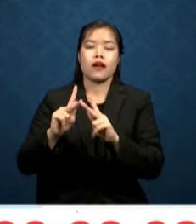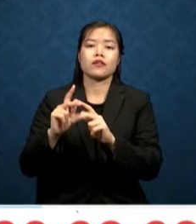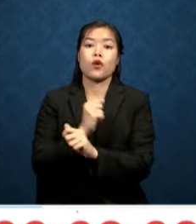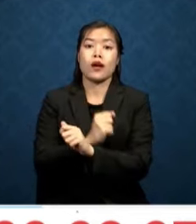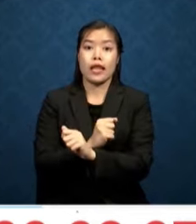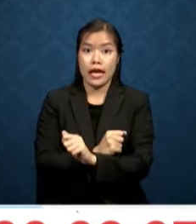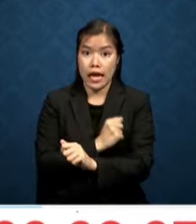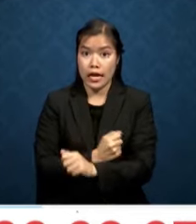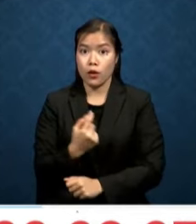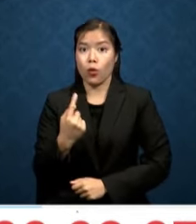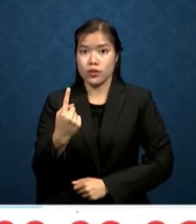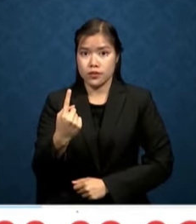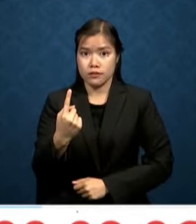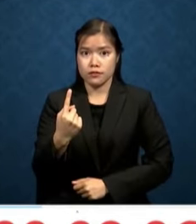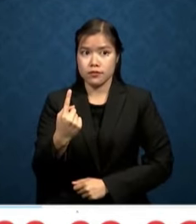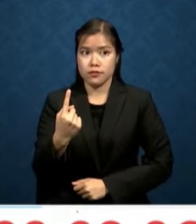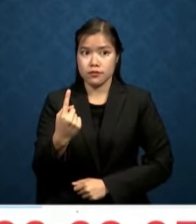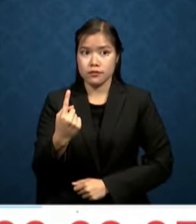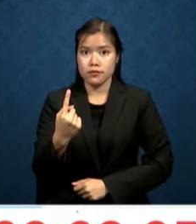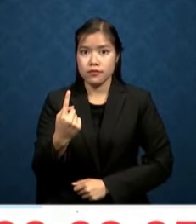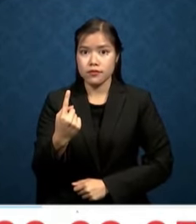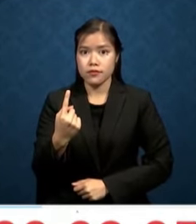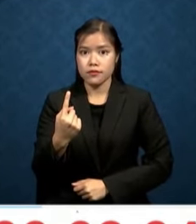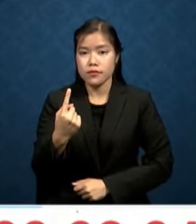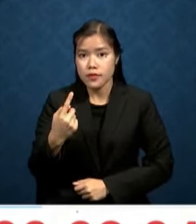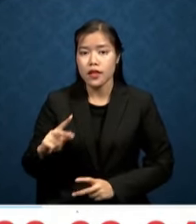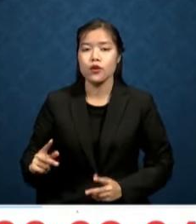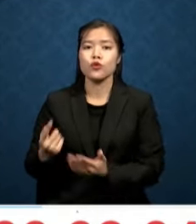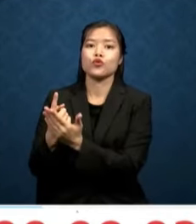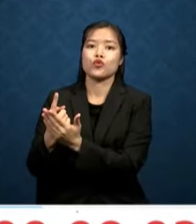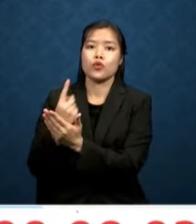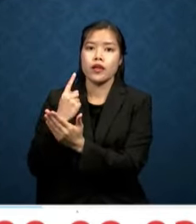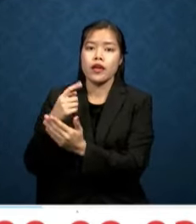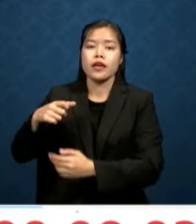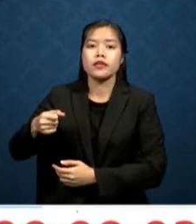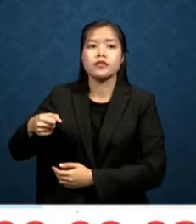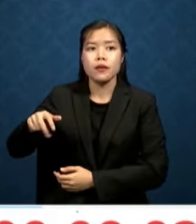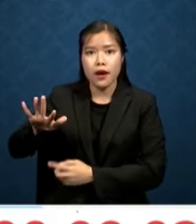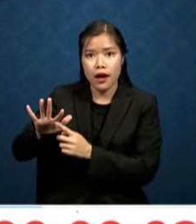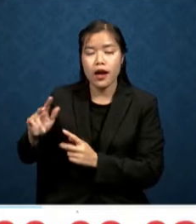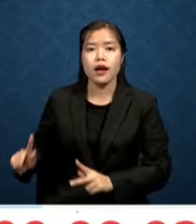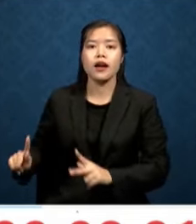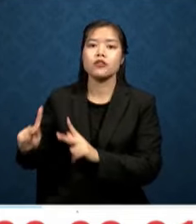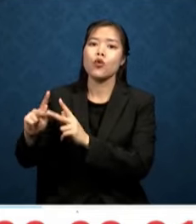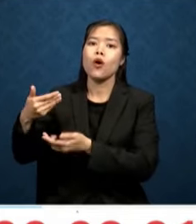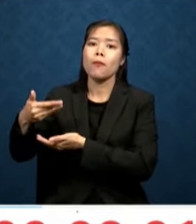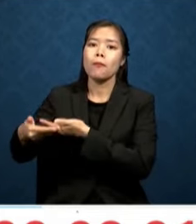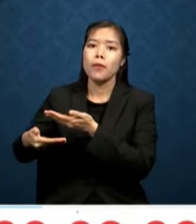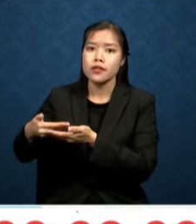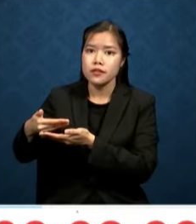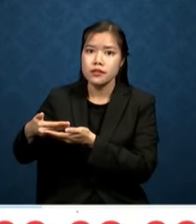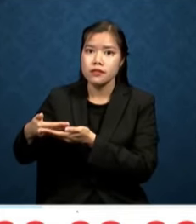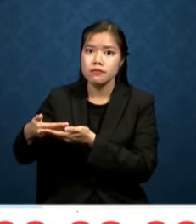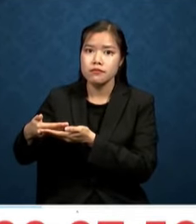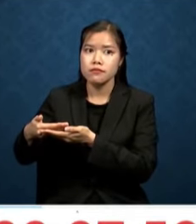านนะครับแล้วก็เป็นตัวแทนของสภาพัฒน์ตัวแทนของกระทรวงพาณิชย์แล้วก็ตัวแ